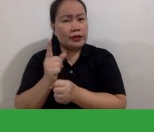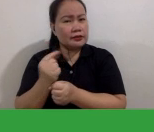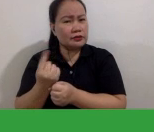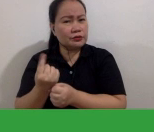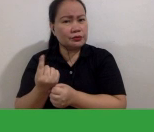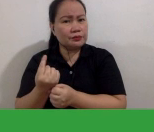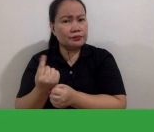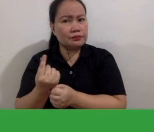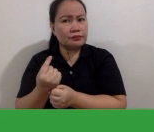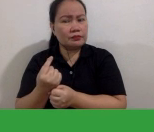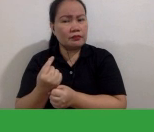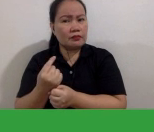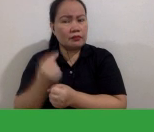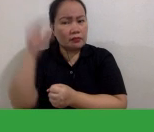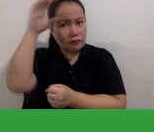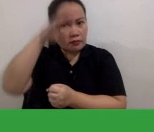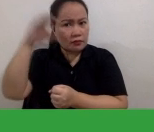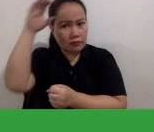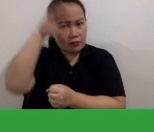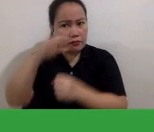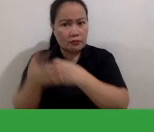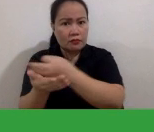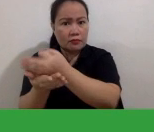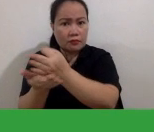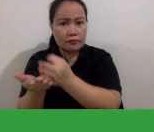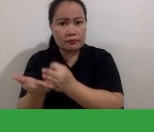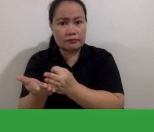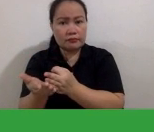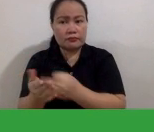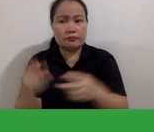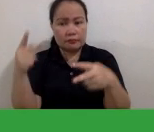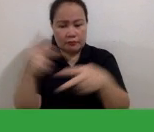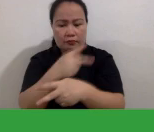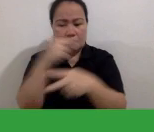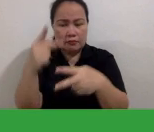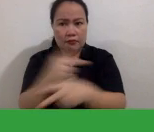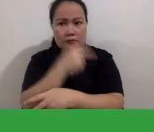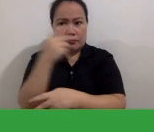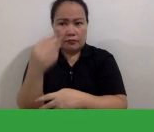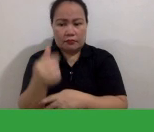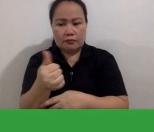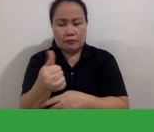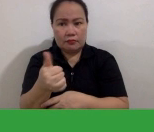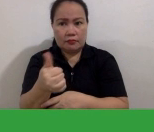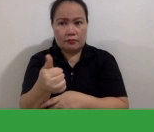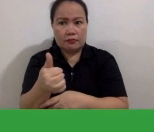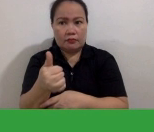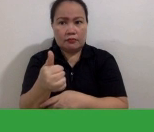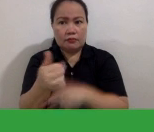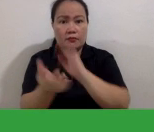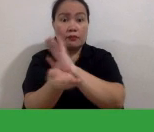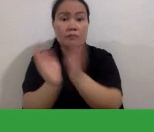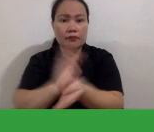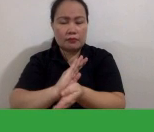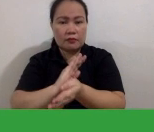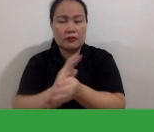You need to look for a multiplier or factor na imumultiply mo kay 10 para maging 100. So, ano